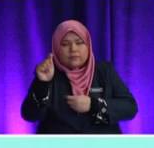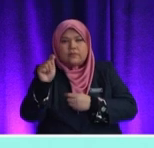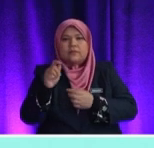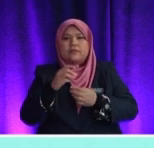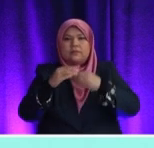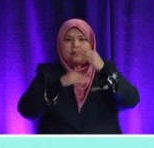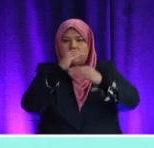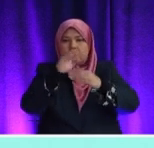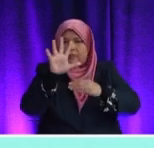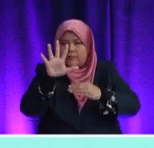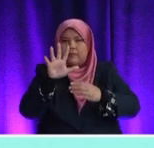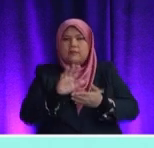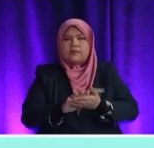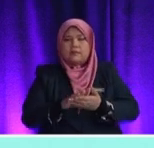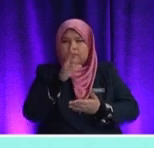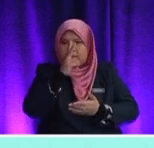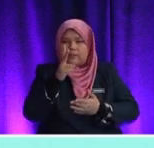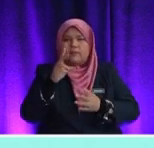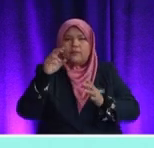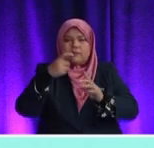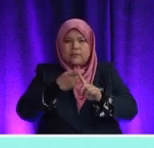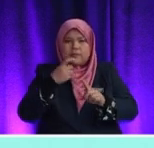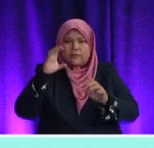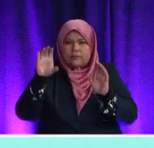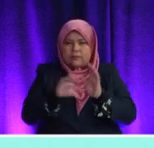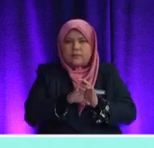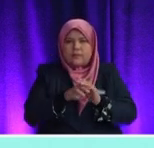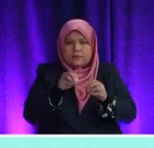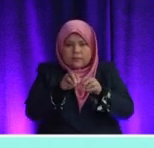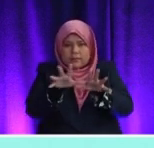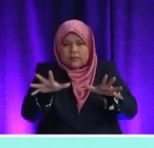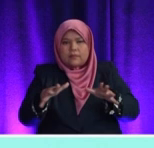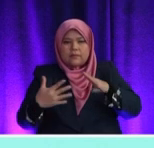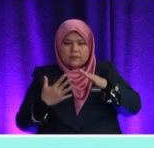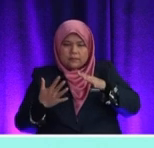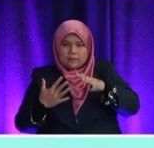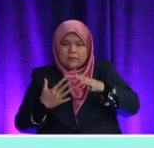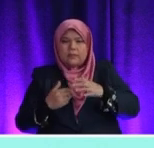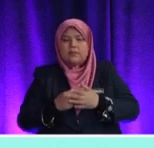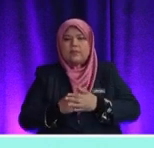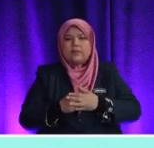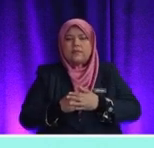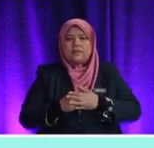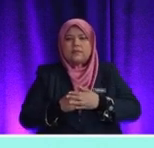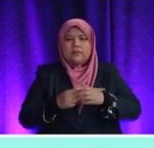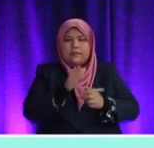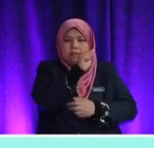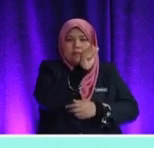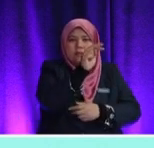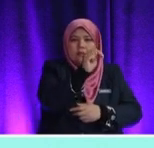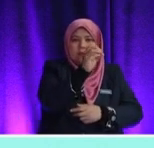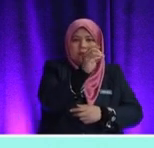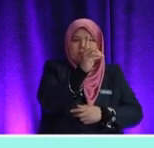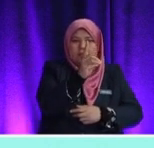gambaran dulu kita beli lihat leburan tersebut dipanaskan dan kita dapat lihat anu daripada kabel